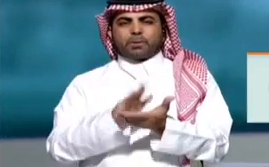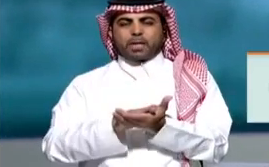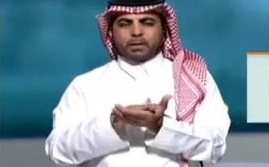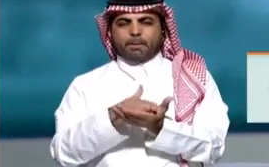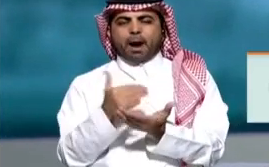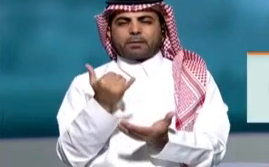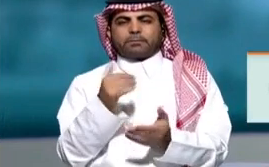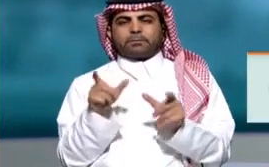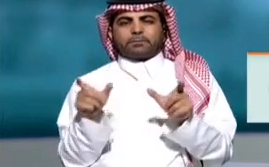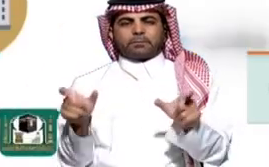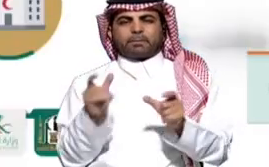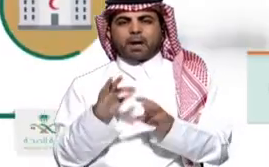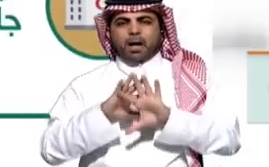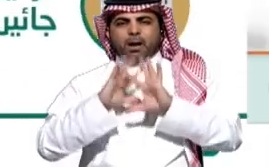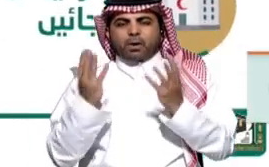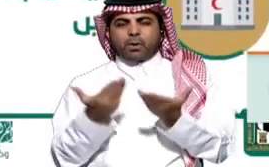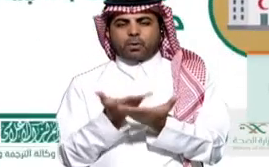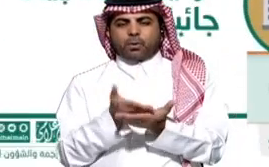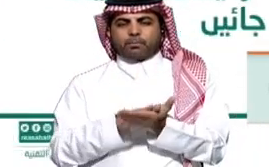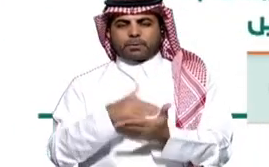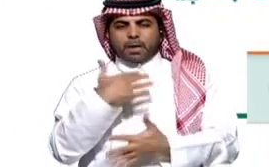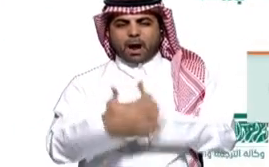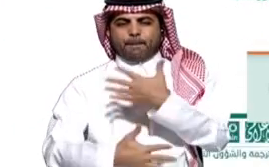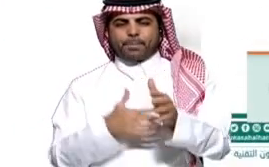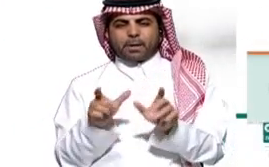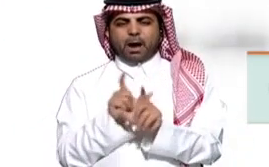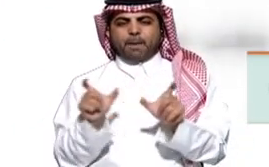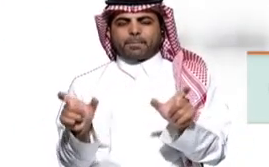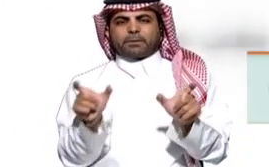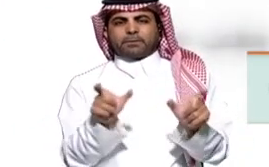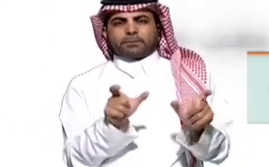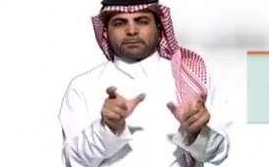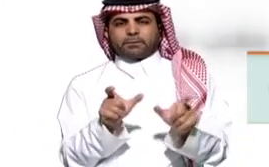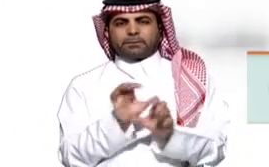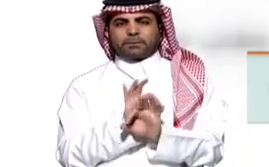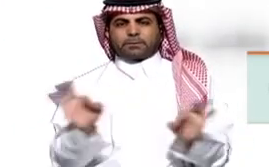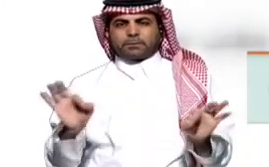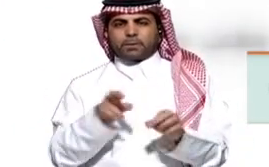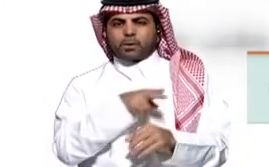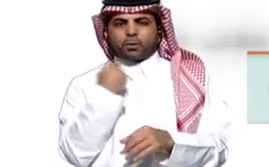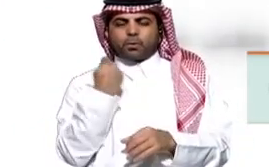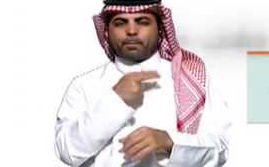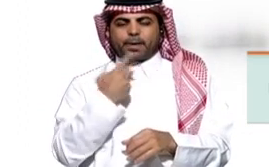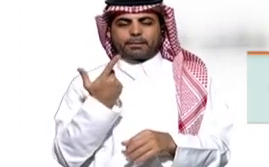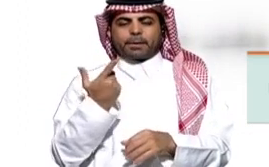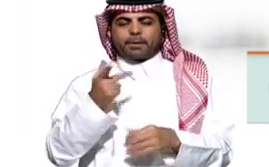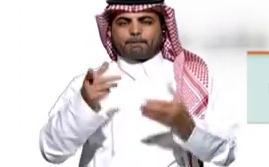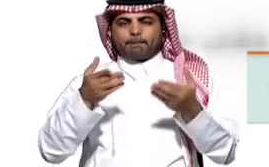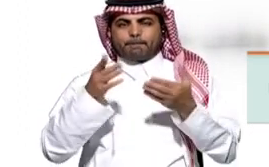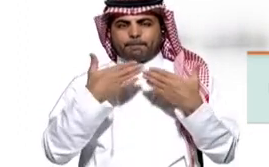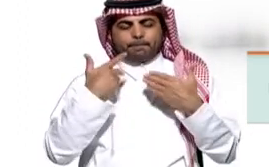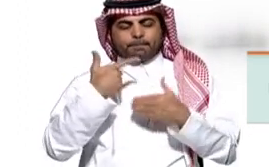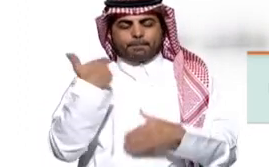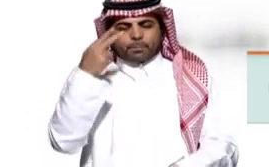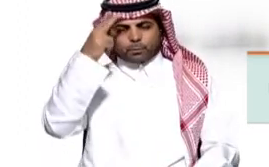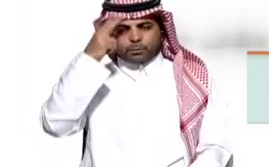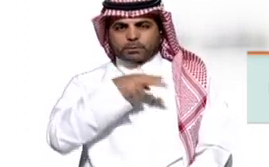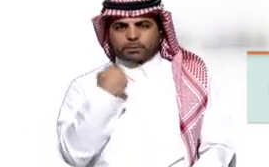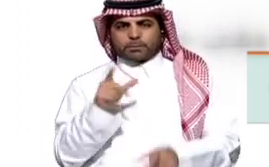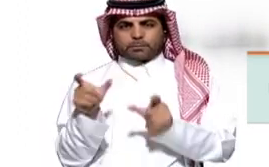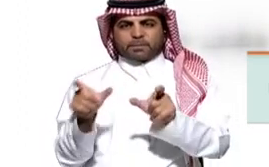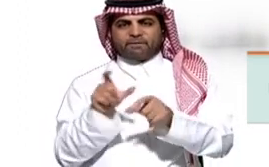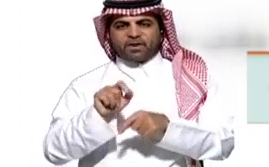والترجمة بترجمة خلال الإجراءات الاحترازية والوقائية التي اتخذتها حكومة المملكة للتصدي لفيروس